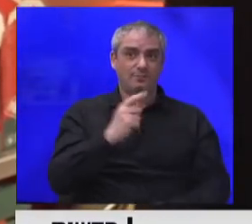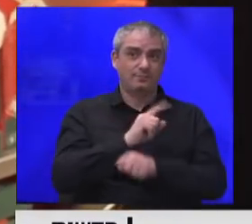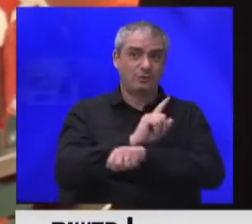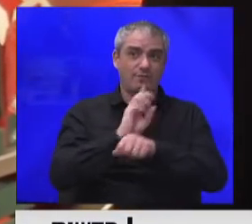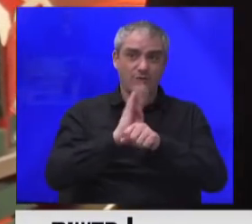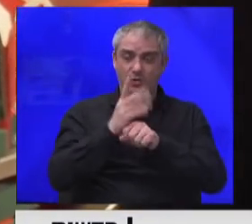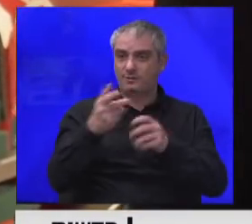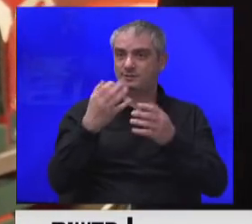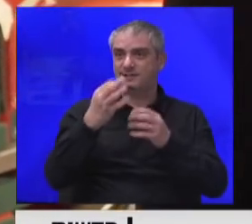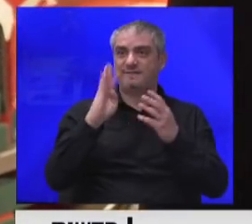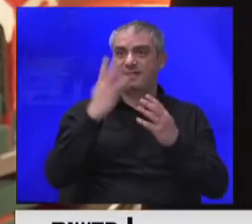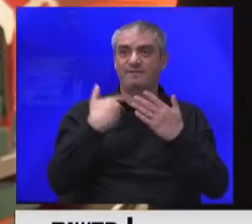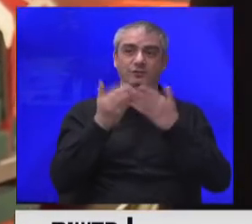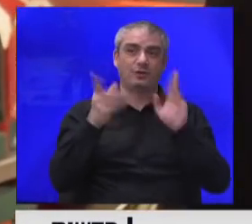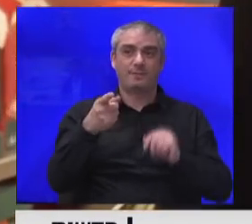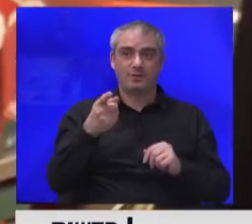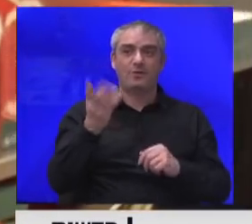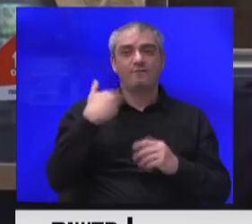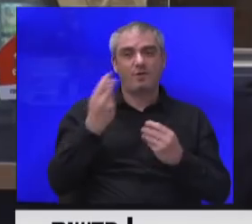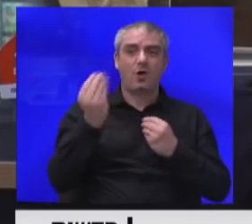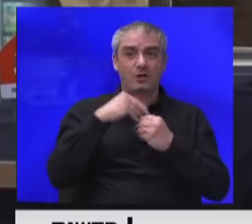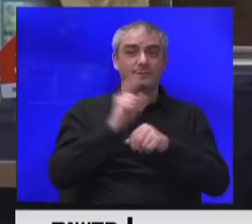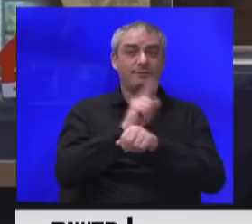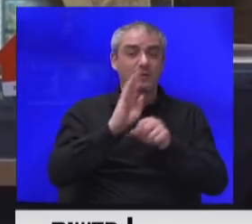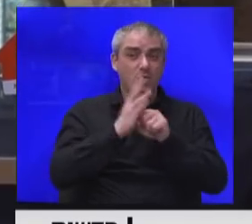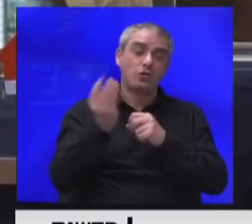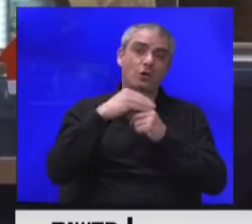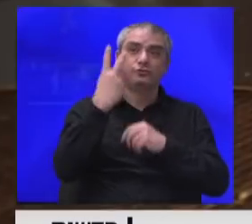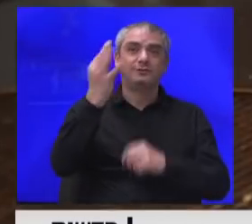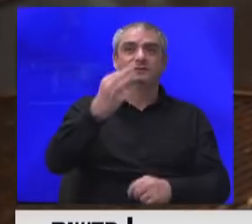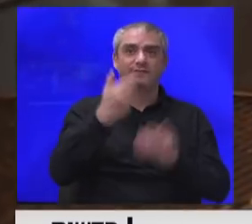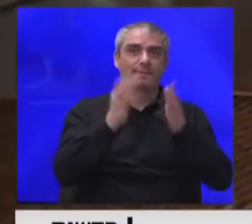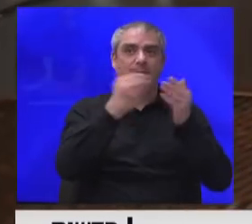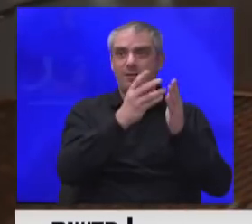זה היה הסניף הרביעי שפתחנו, ואנחנו פתחנו בזמן הקורונה עוד 2 סניפים.